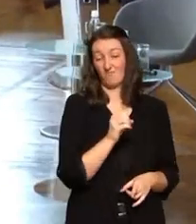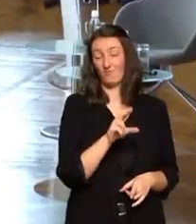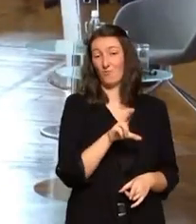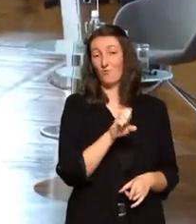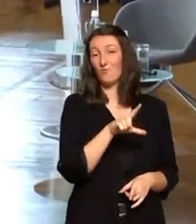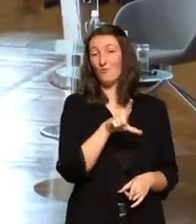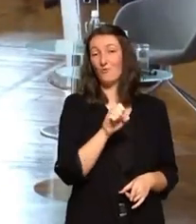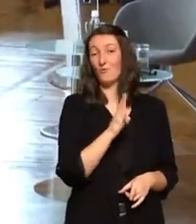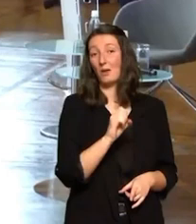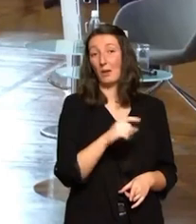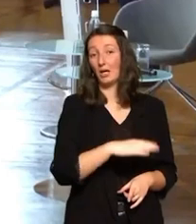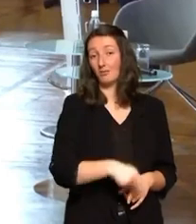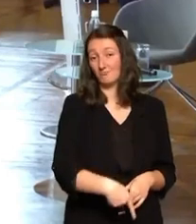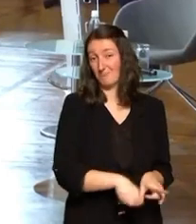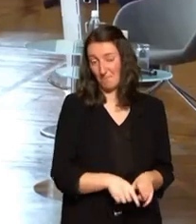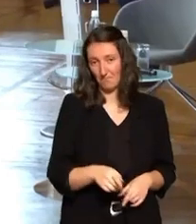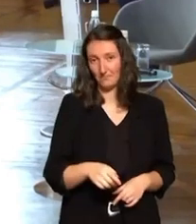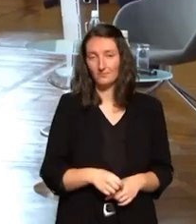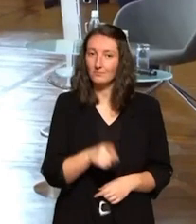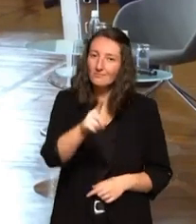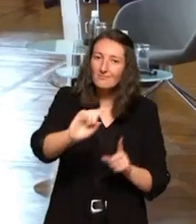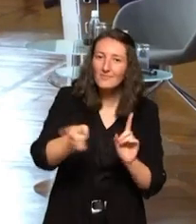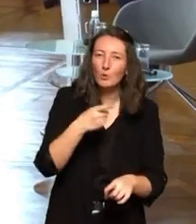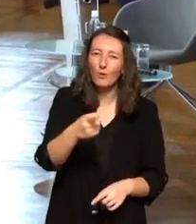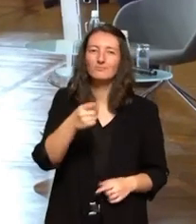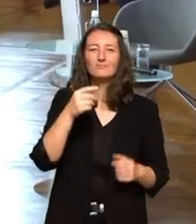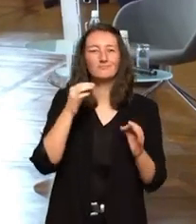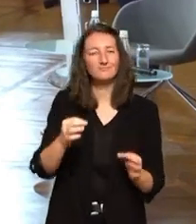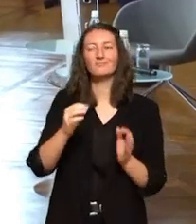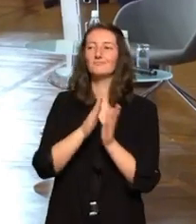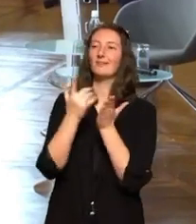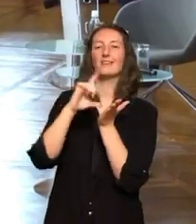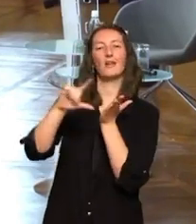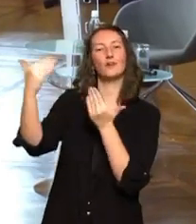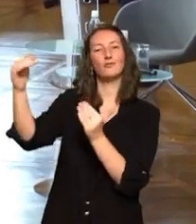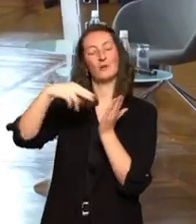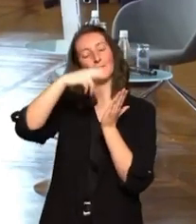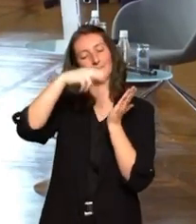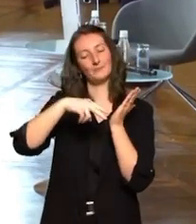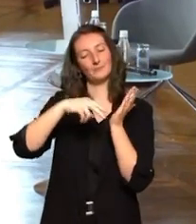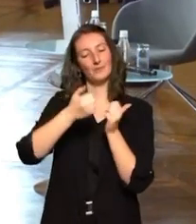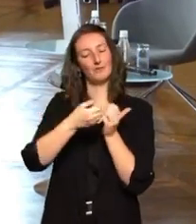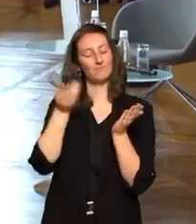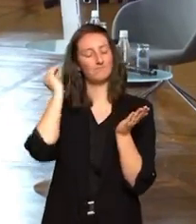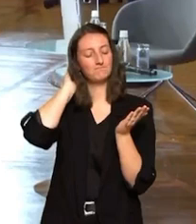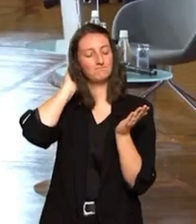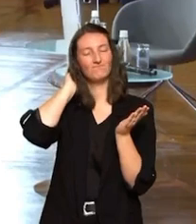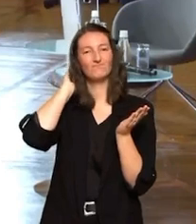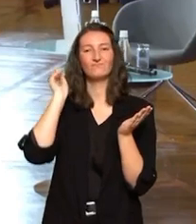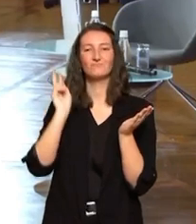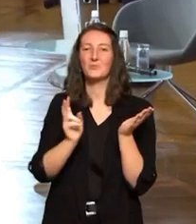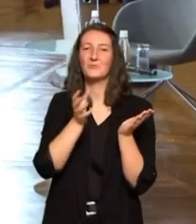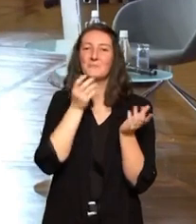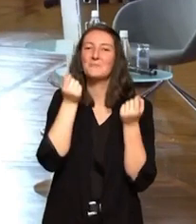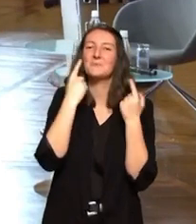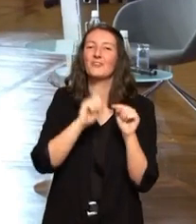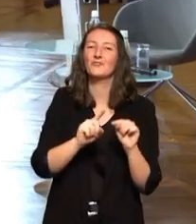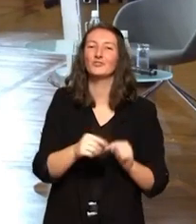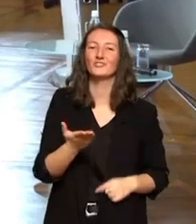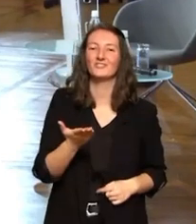ayant conscience que vous ne la lirez jamais. C'est ça qui est merveilleux dans la littérature étrangère. Car si vous ne la lisez pas dans la